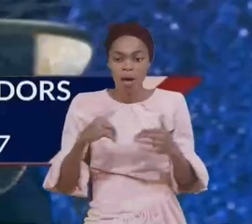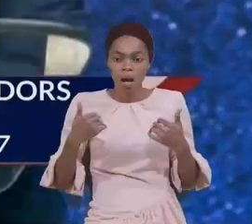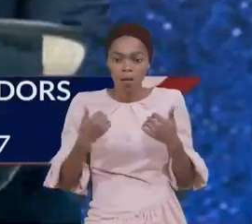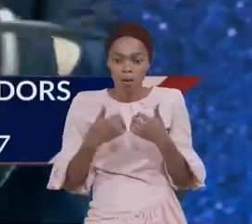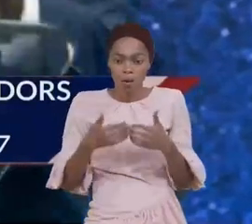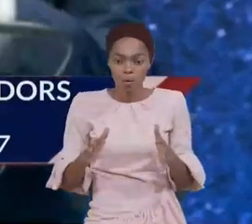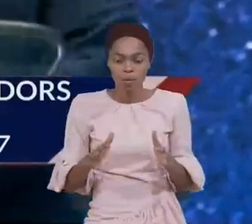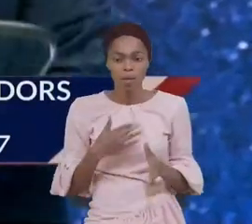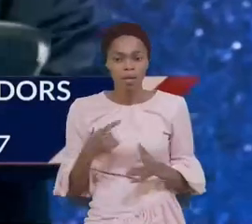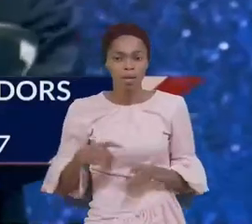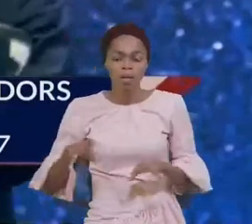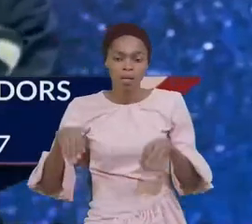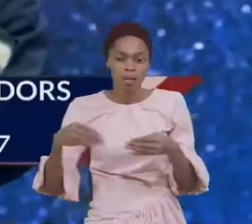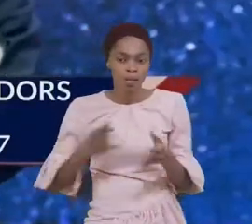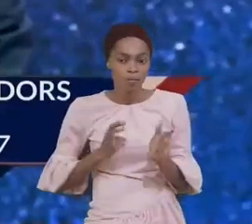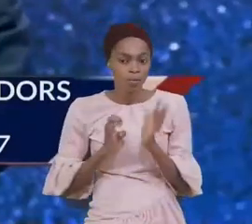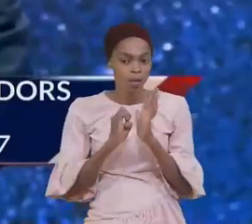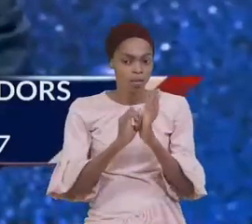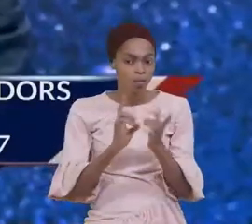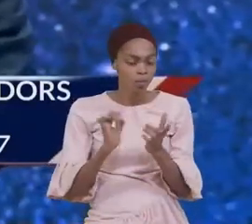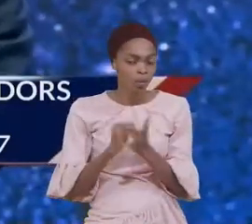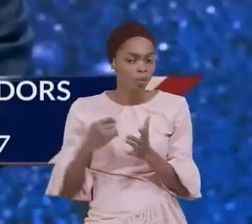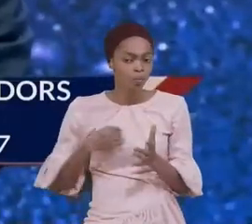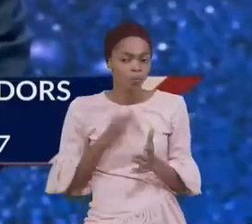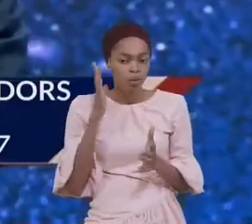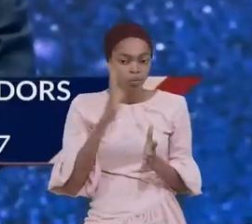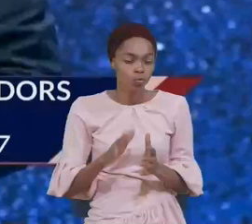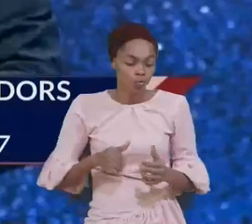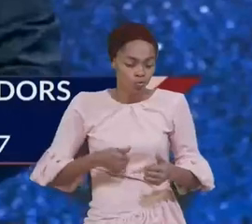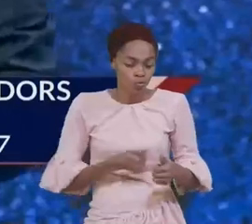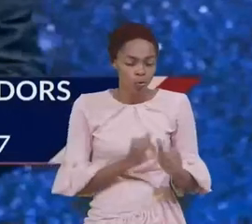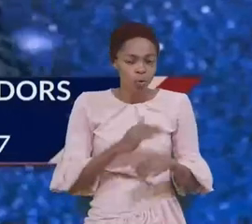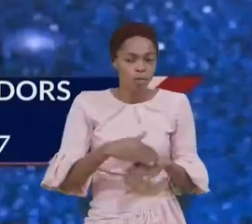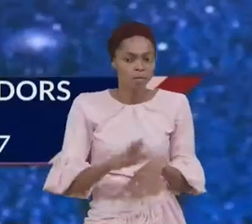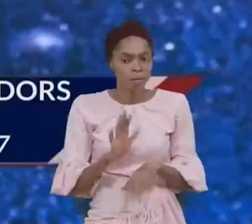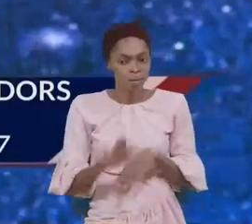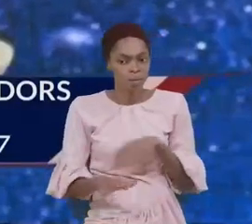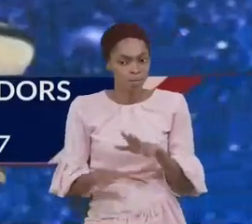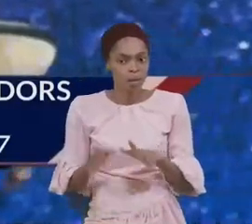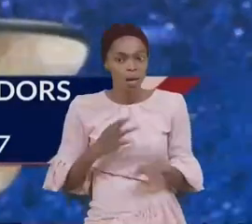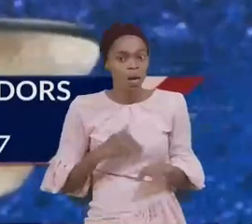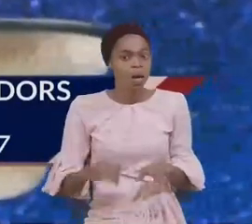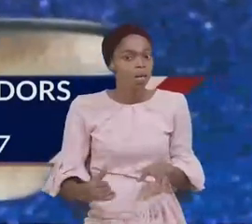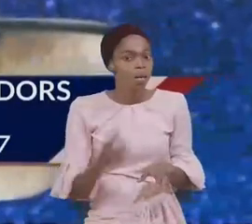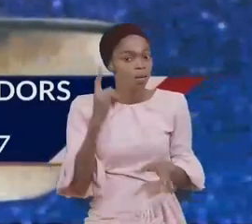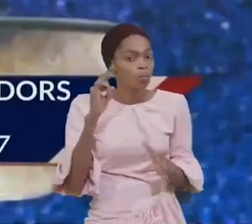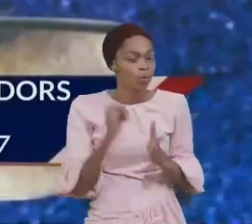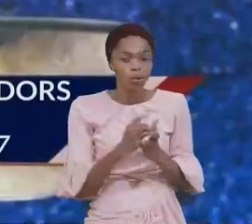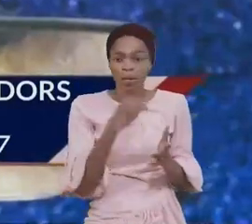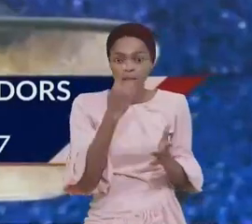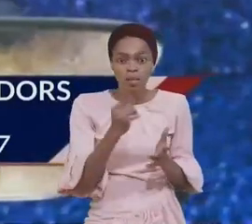l'exemple que nous suivons après ses pas. Quiconque dit qu'il est